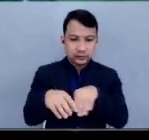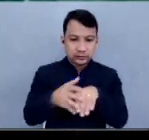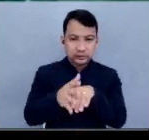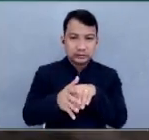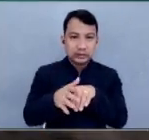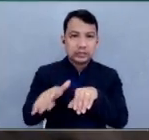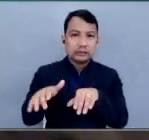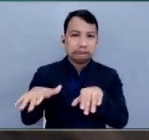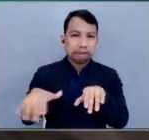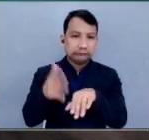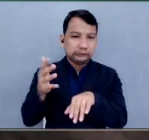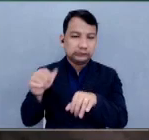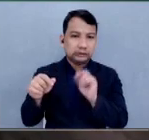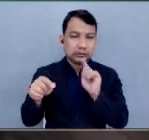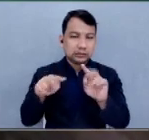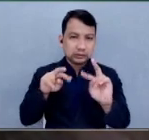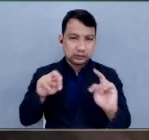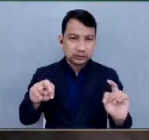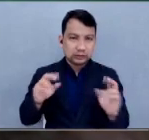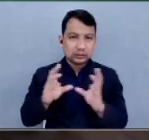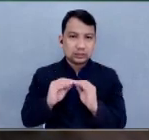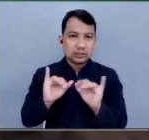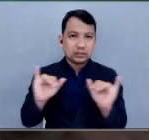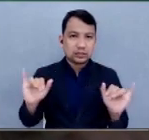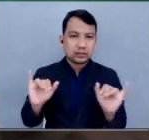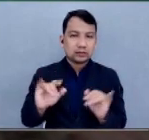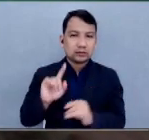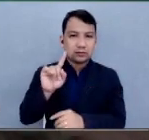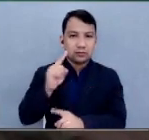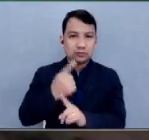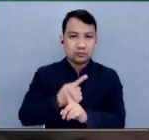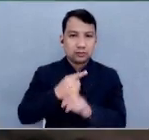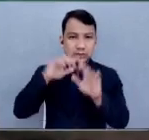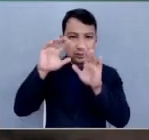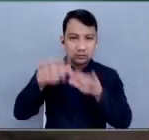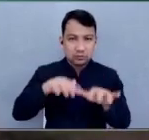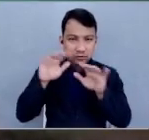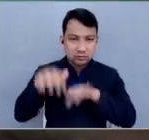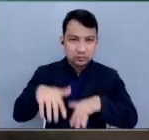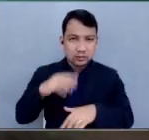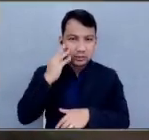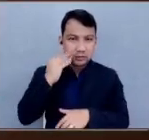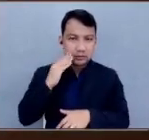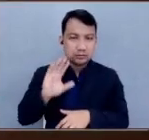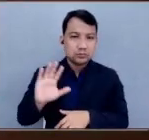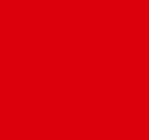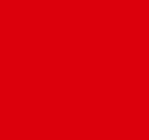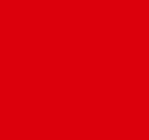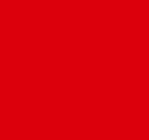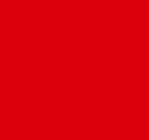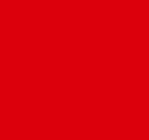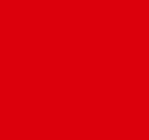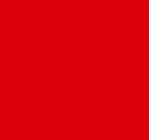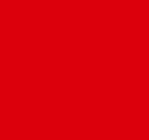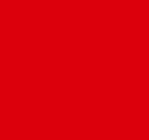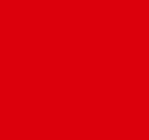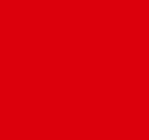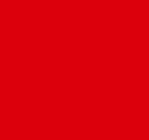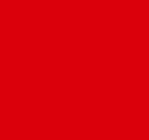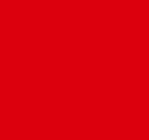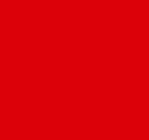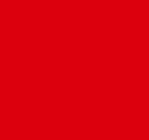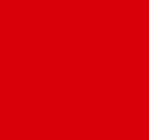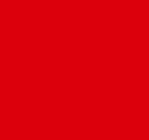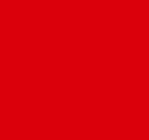lungsod. Base sa monitoring, katumbas ng isang buwang ulan ang naranasan nila noong Linggo. Mga kapatid, Jess